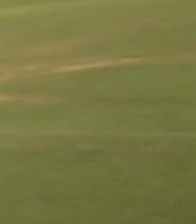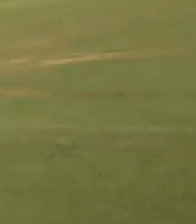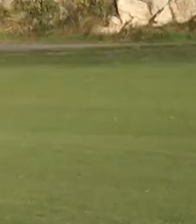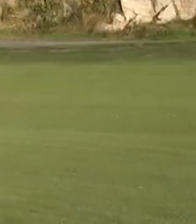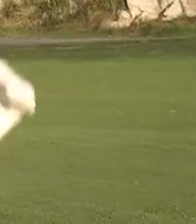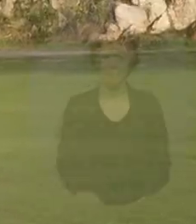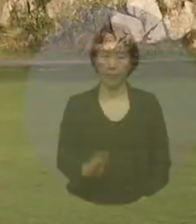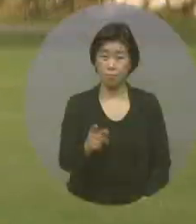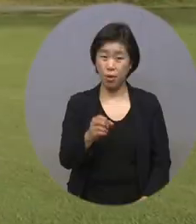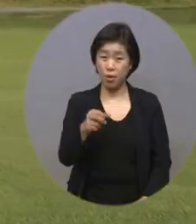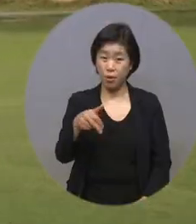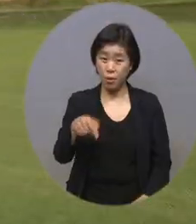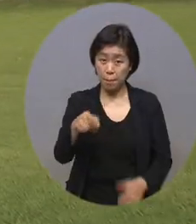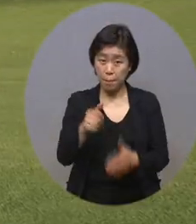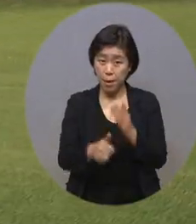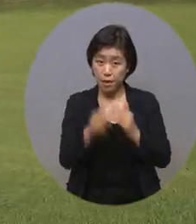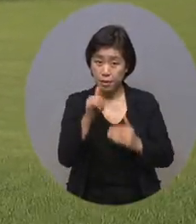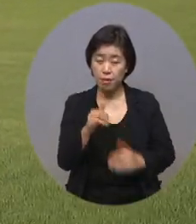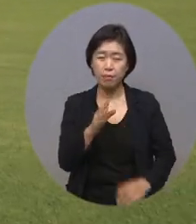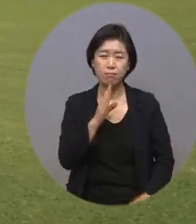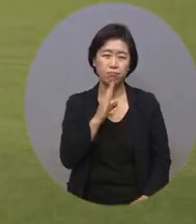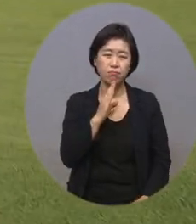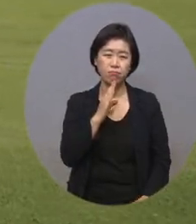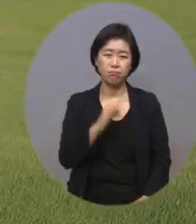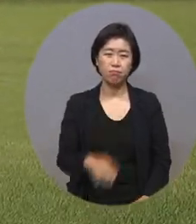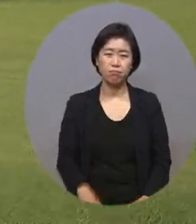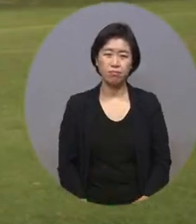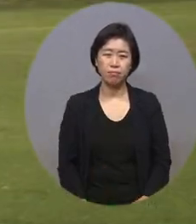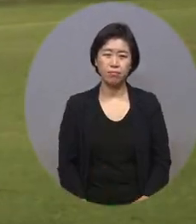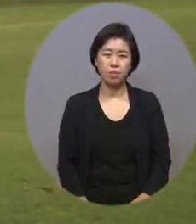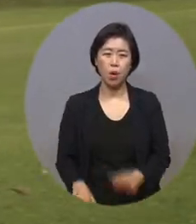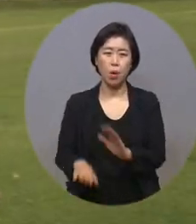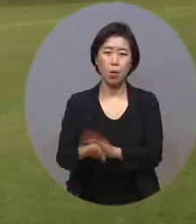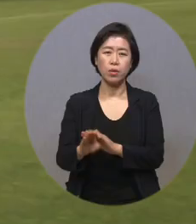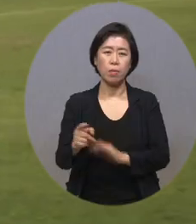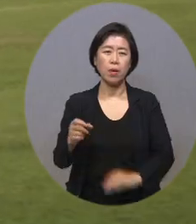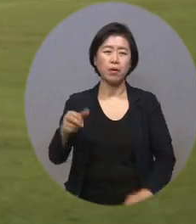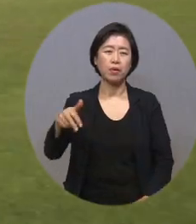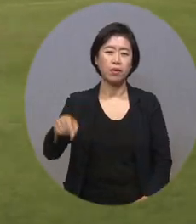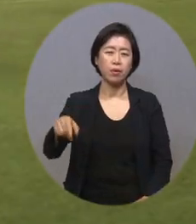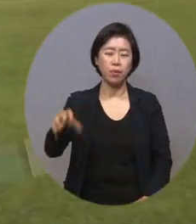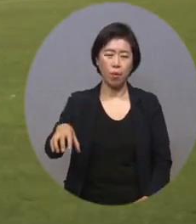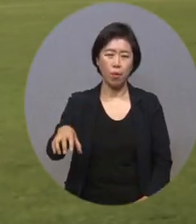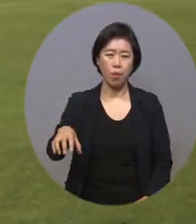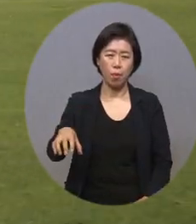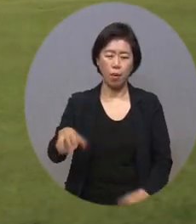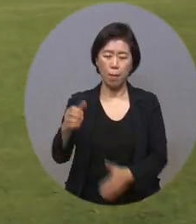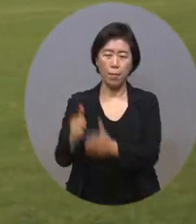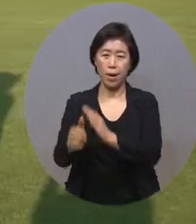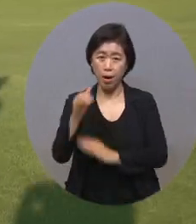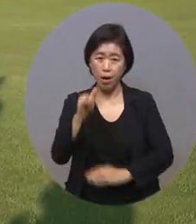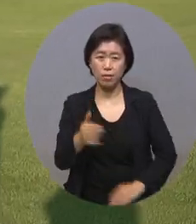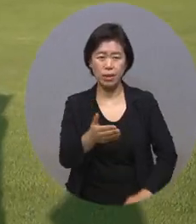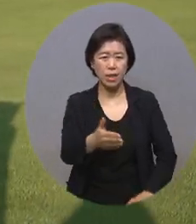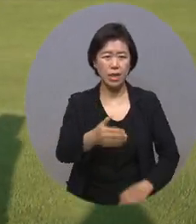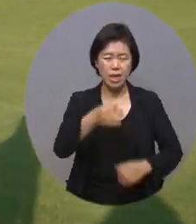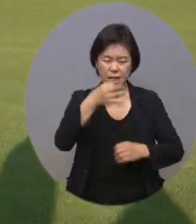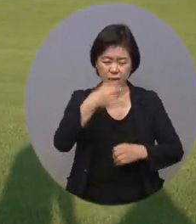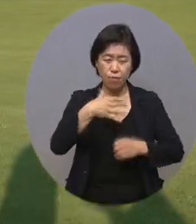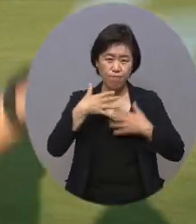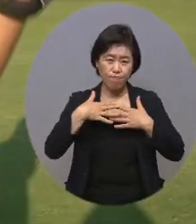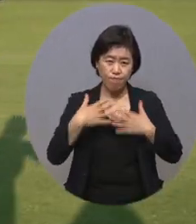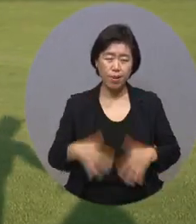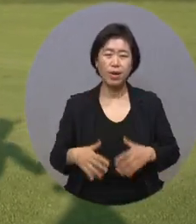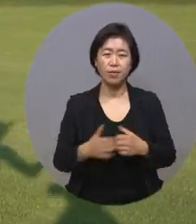벙커 빠졌어? 응, 턱 맞고 살짝 들어간 것 같아, 오빠. 오른쪽 벙커에. 힘들어서 그래, 체력이 지치면. 왜냐면 제가 첫 촬영할